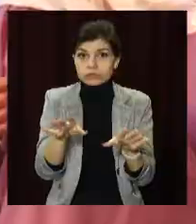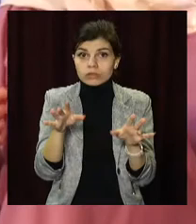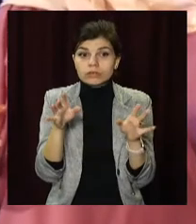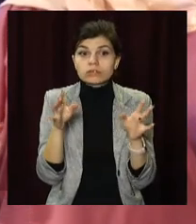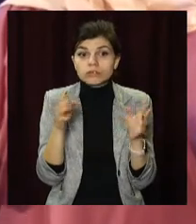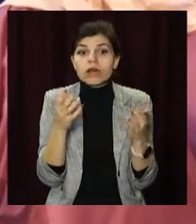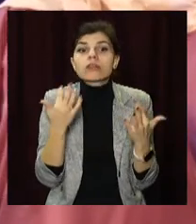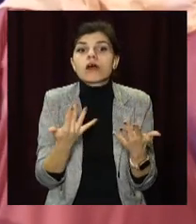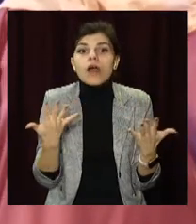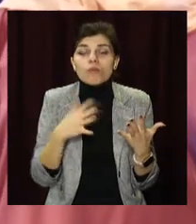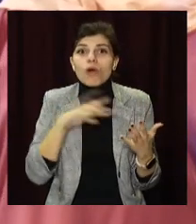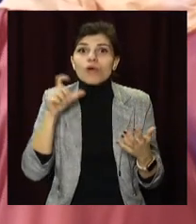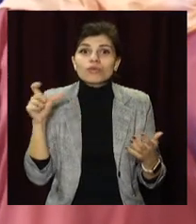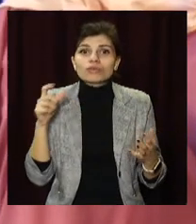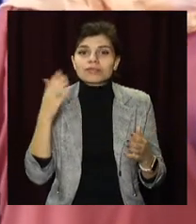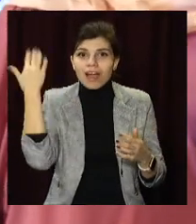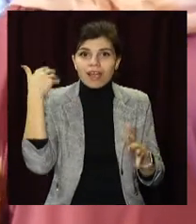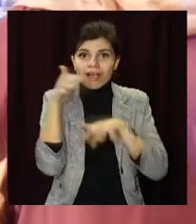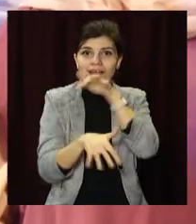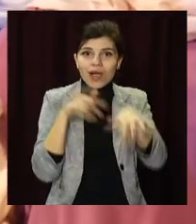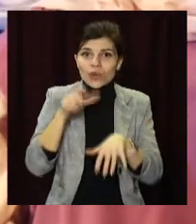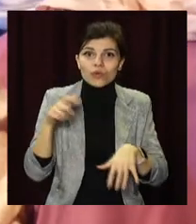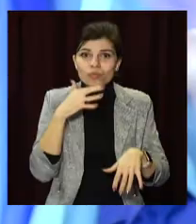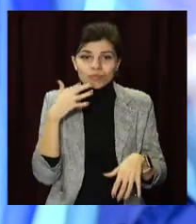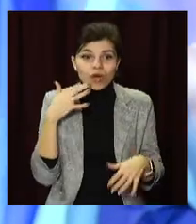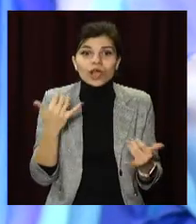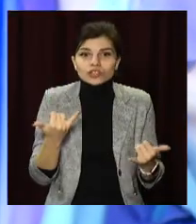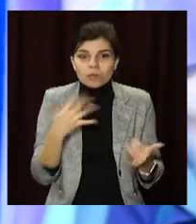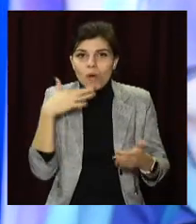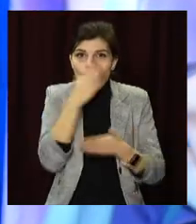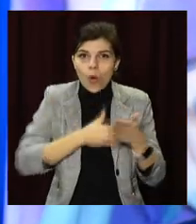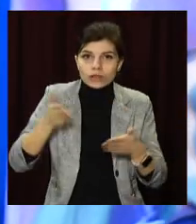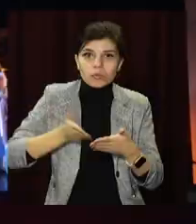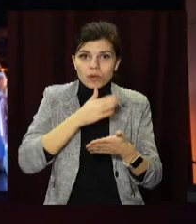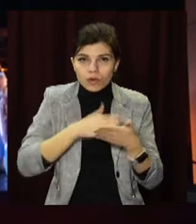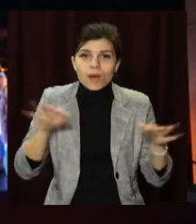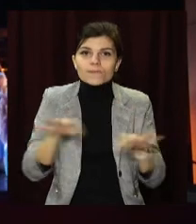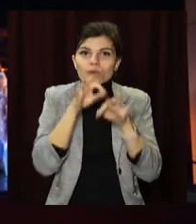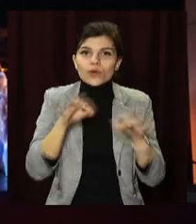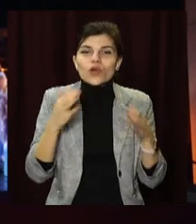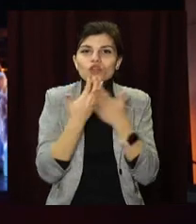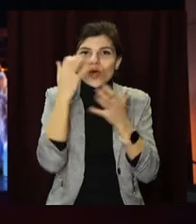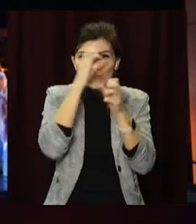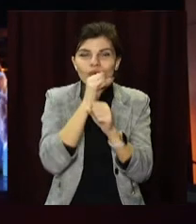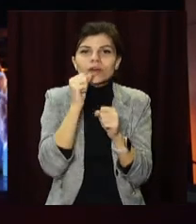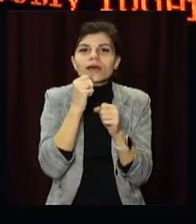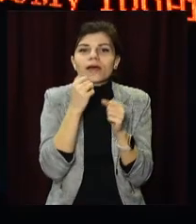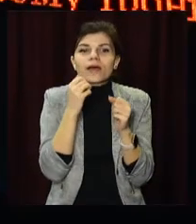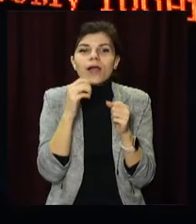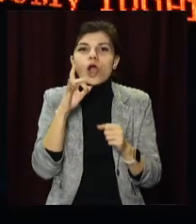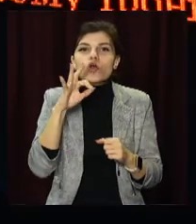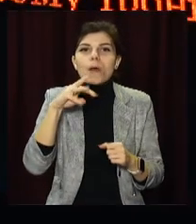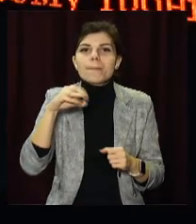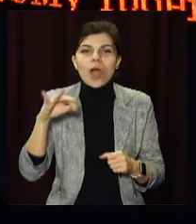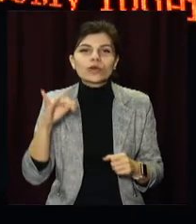відвідувачів. Тож під вирок скасовано потрапили «Мелодії різдвяної ночі», «Ніч перед Різдвом», «Ромео і Джульєта» та «Любовний напій». Однак квитки